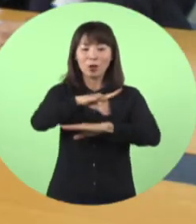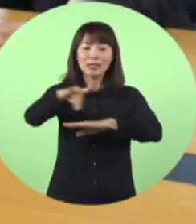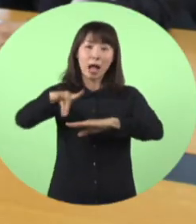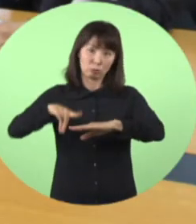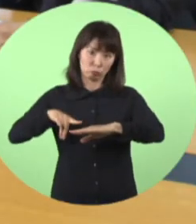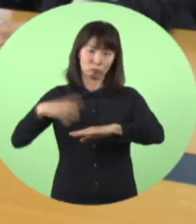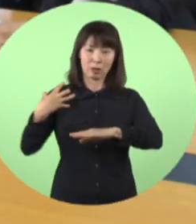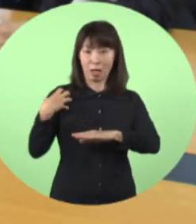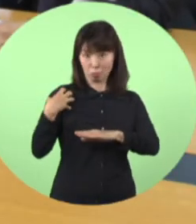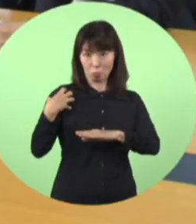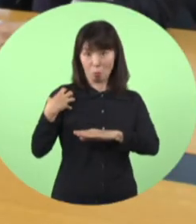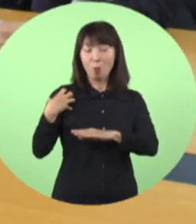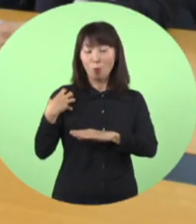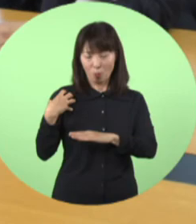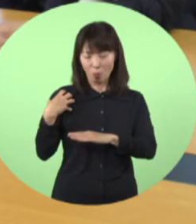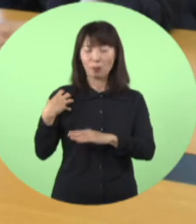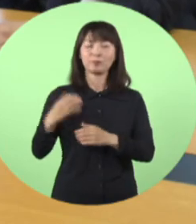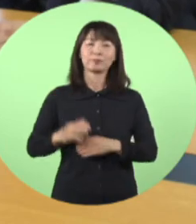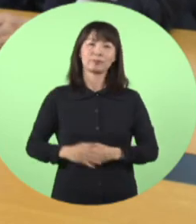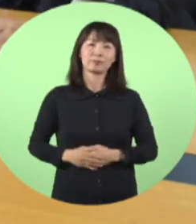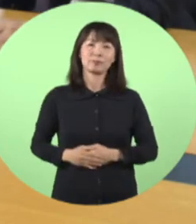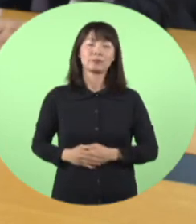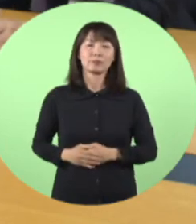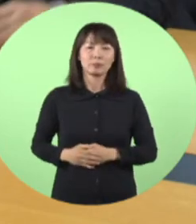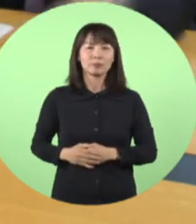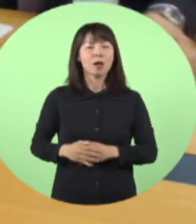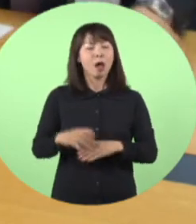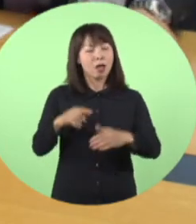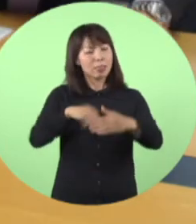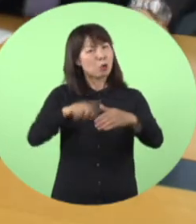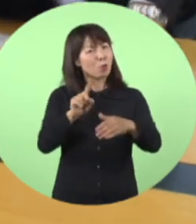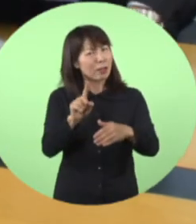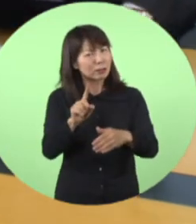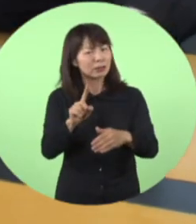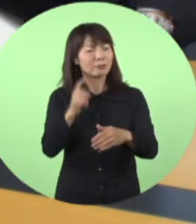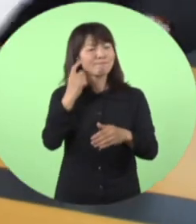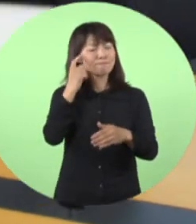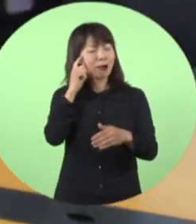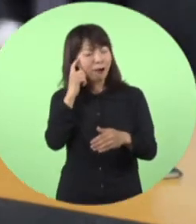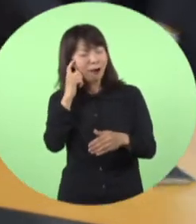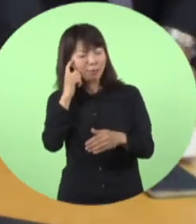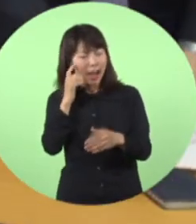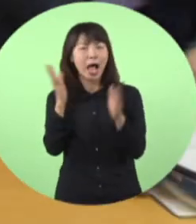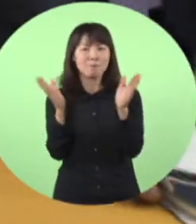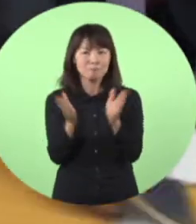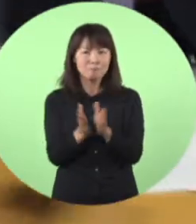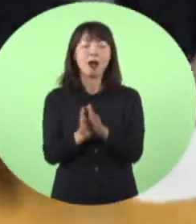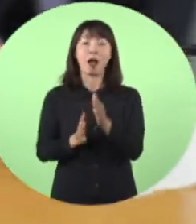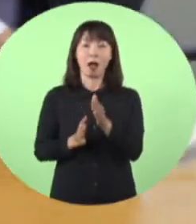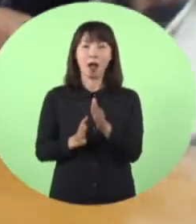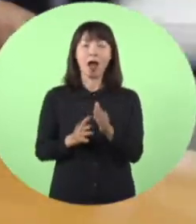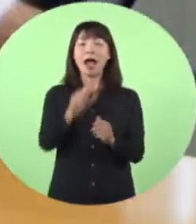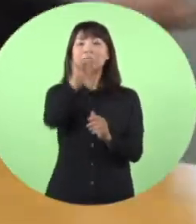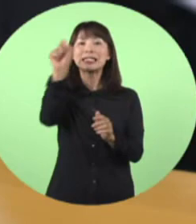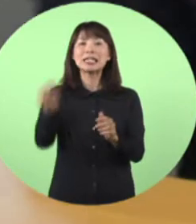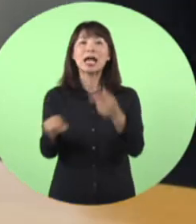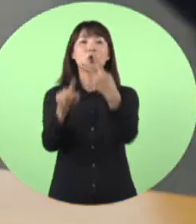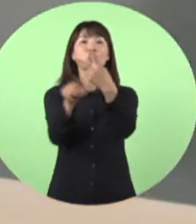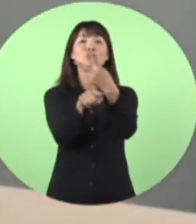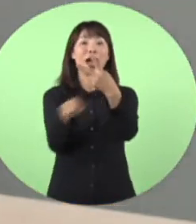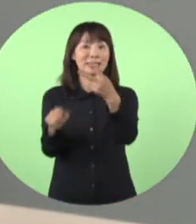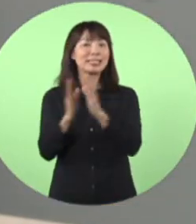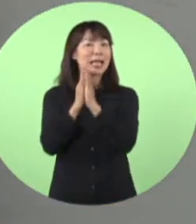、兵庫ワイワイの番組内で美味しそうに食べるワイワイコンビを見て白羽の矢が立ったというわけだ。